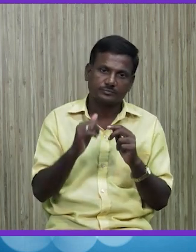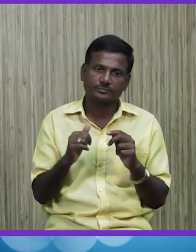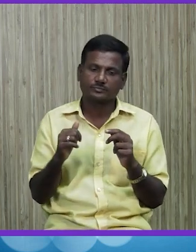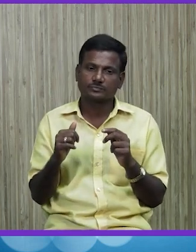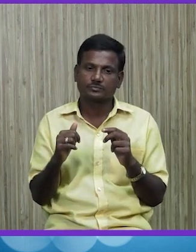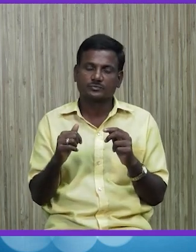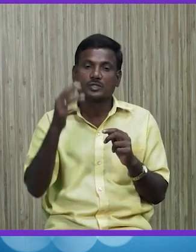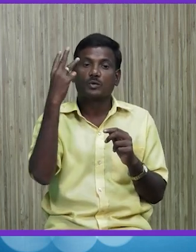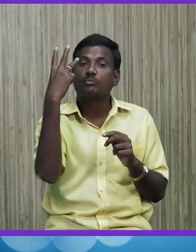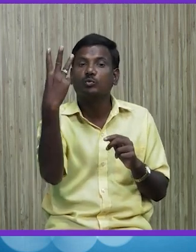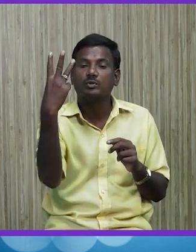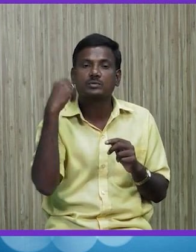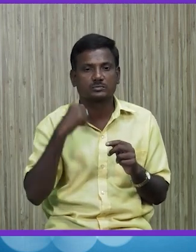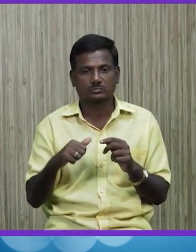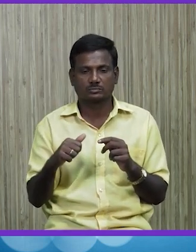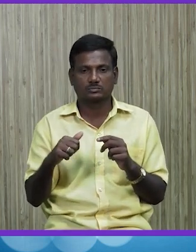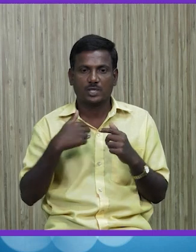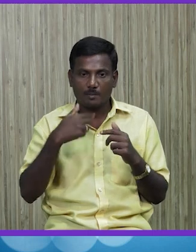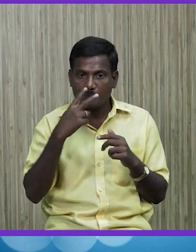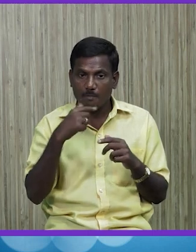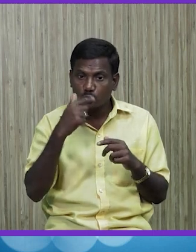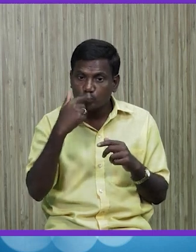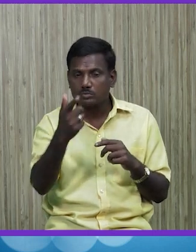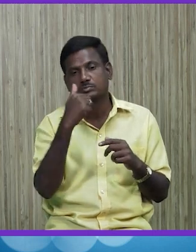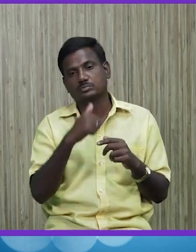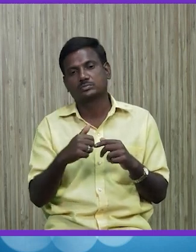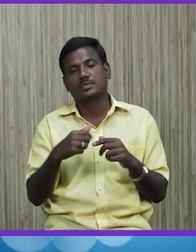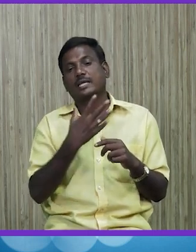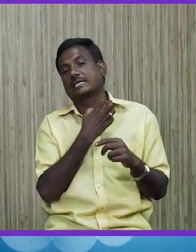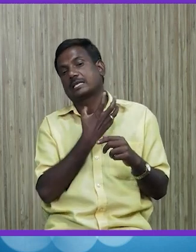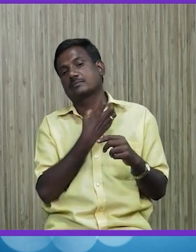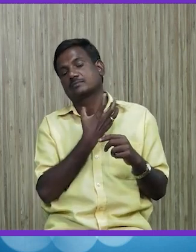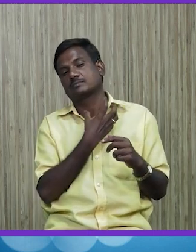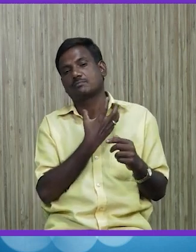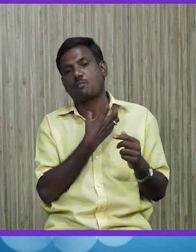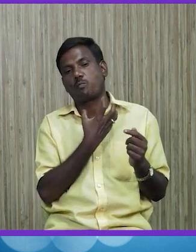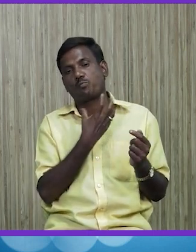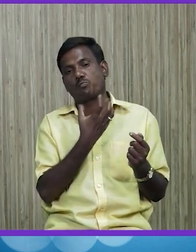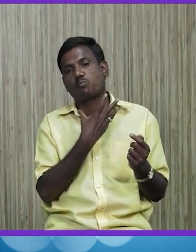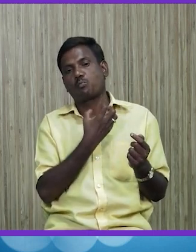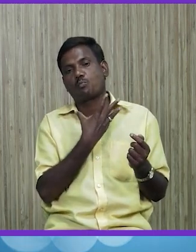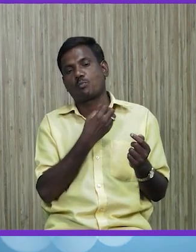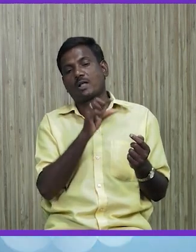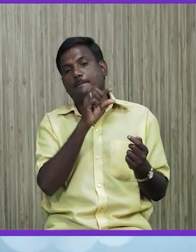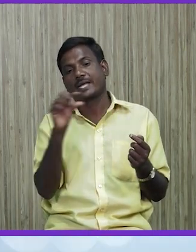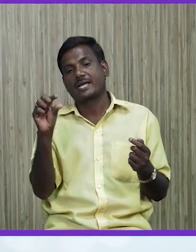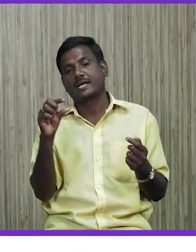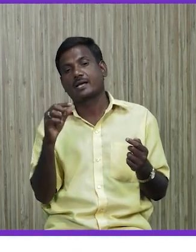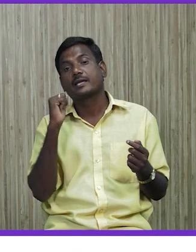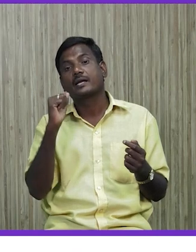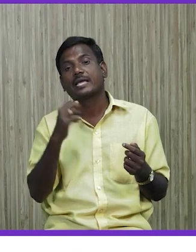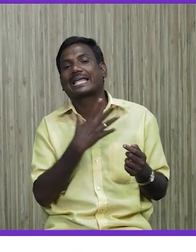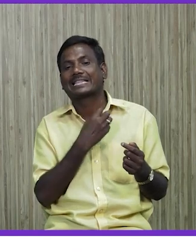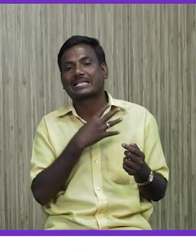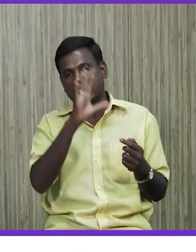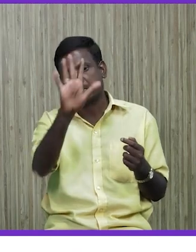கூற கூடிய இதையத் தசைகள் இதையத் தசைகள் எங்கு க Kelvin vigil